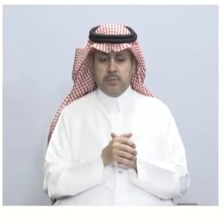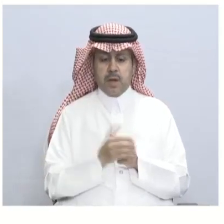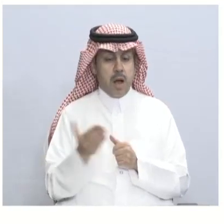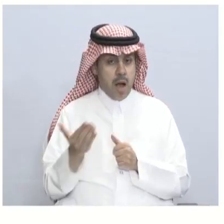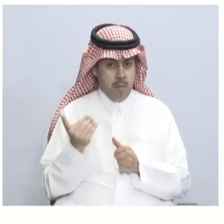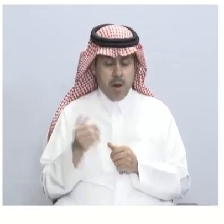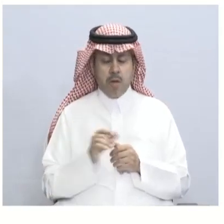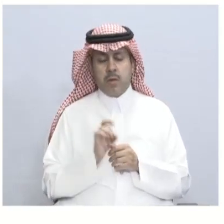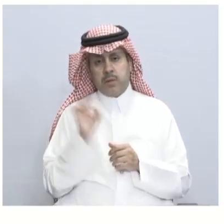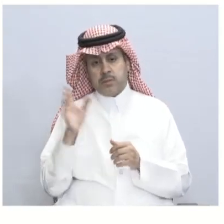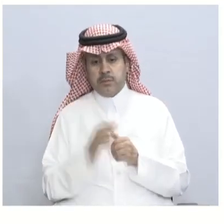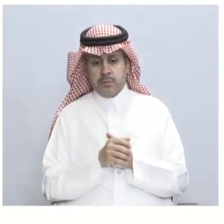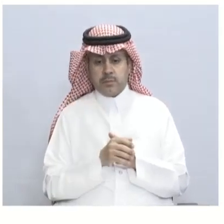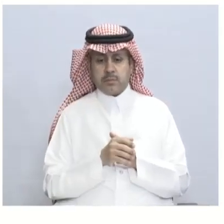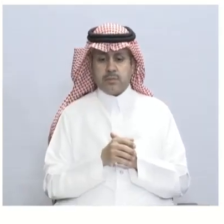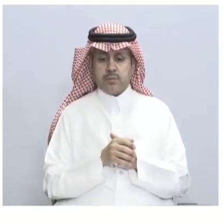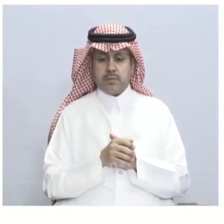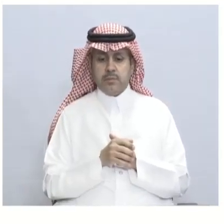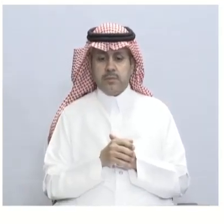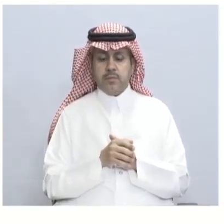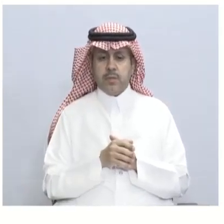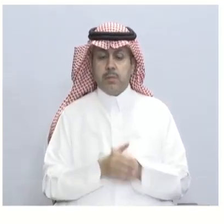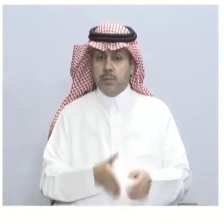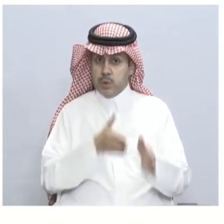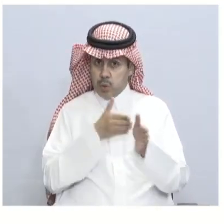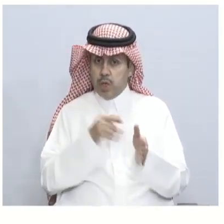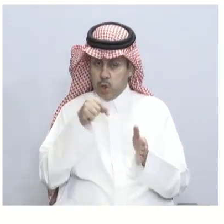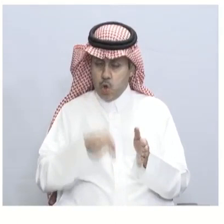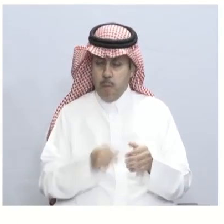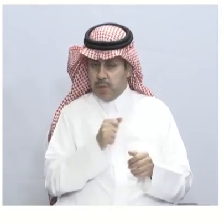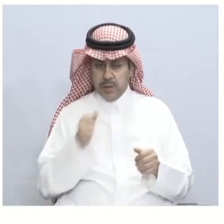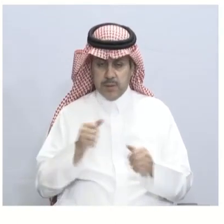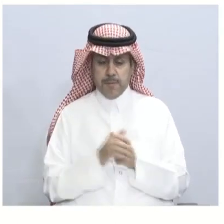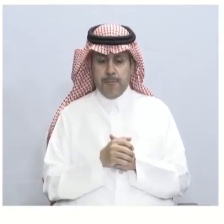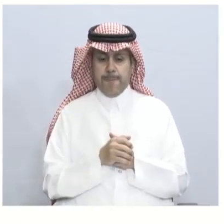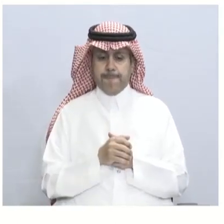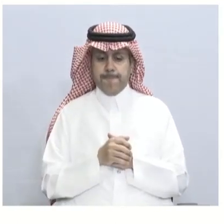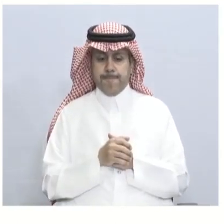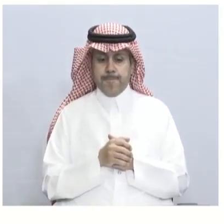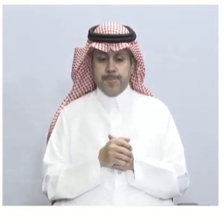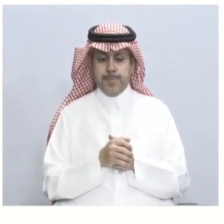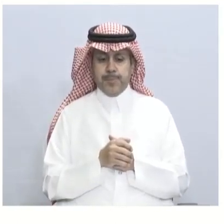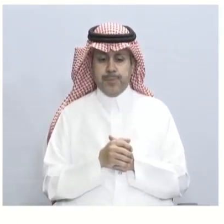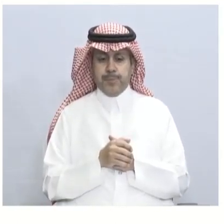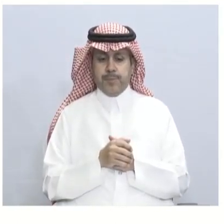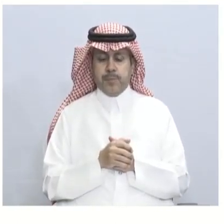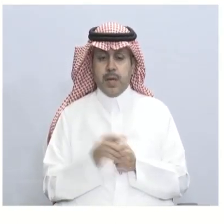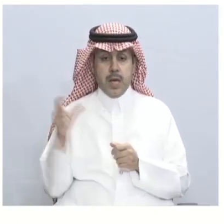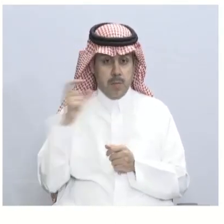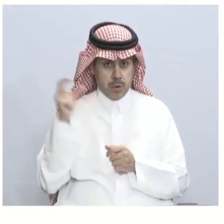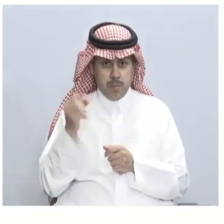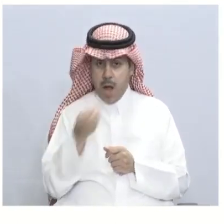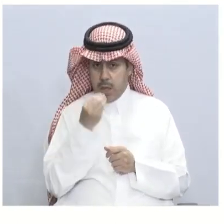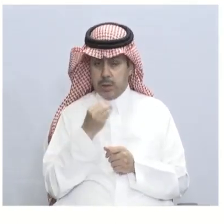خروجه فاذا يا ابناء الطلاب من سنن يوم العيد من سنن العيد ان المسلم